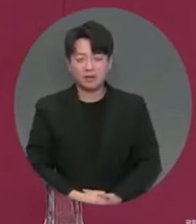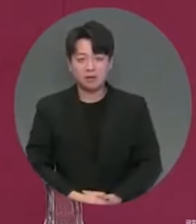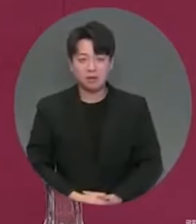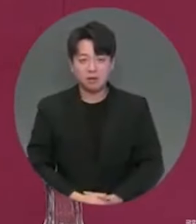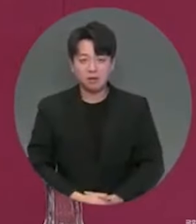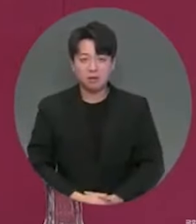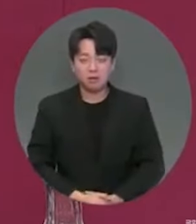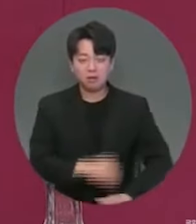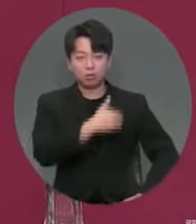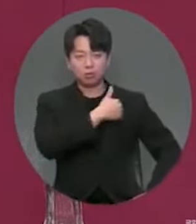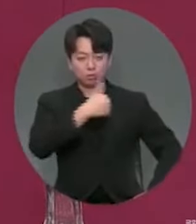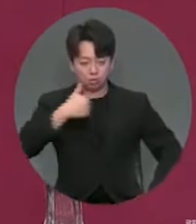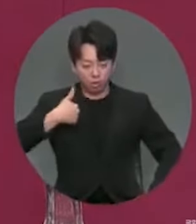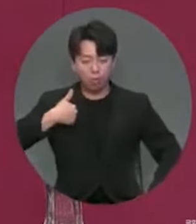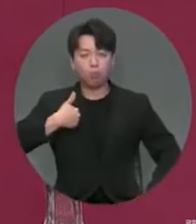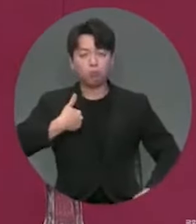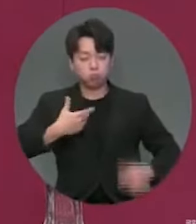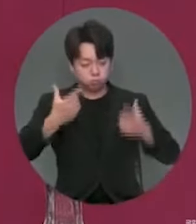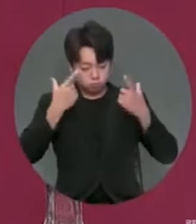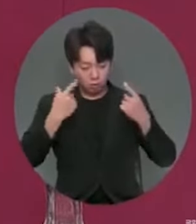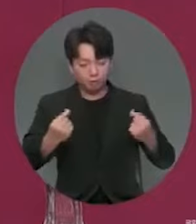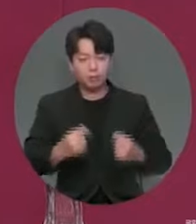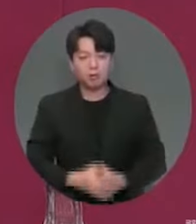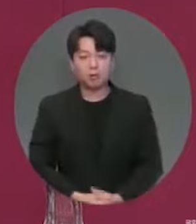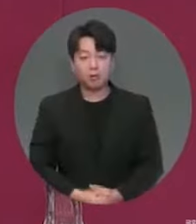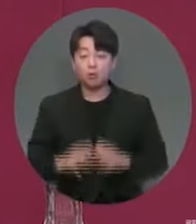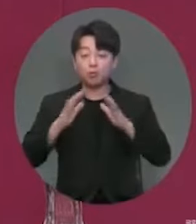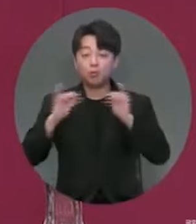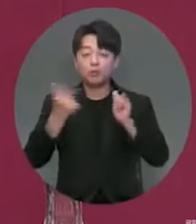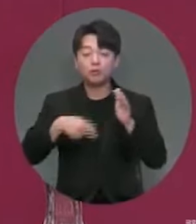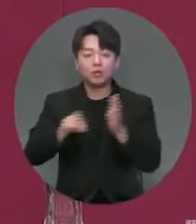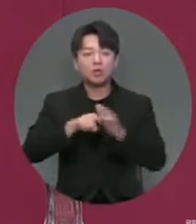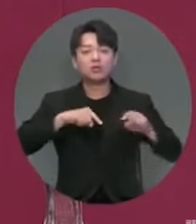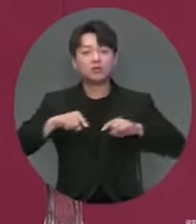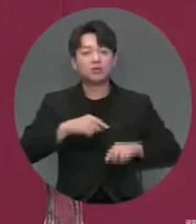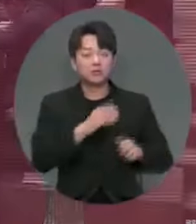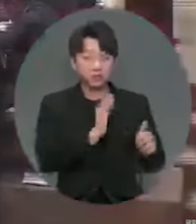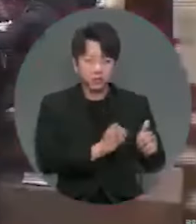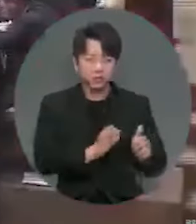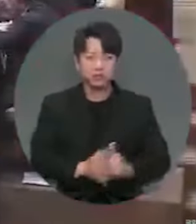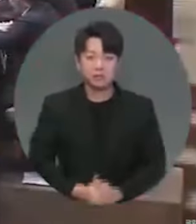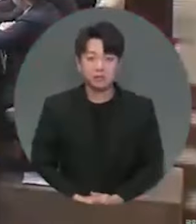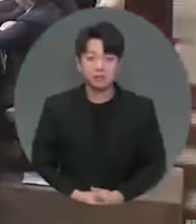정정당당하고 떳떳하게 국민 민복을 위해서 함께 정치합시다. 이상입니다.